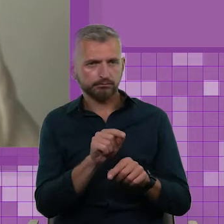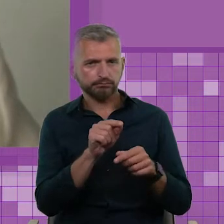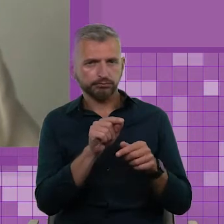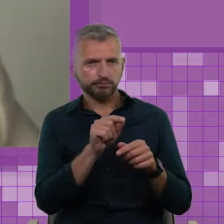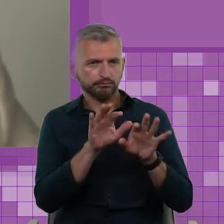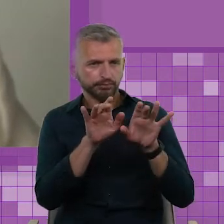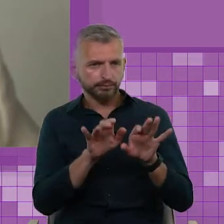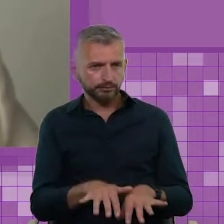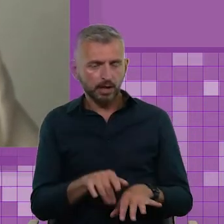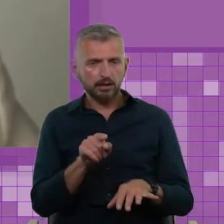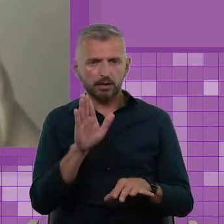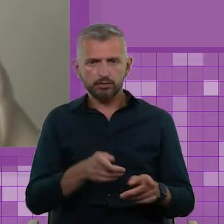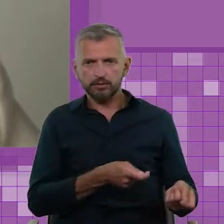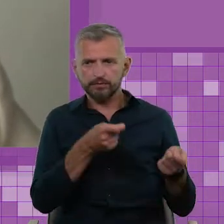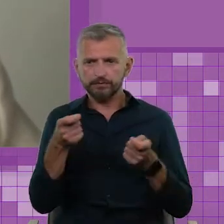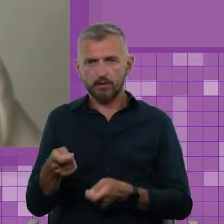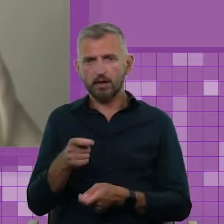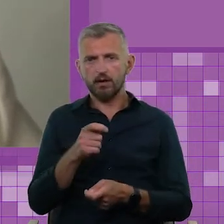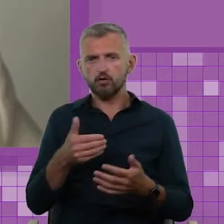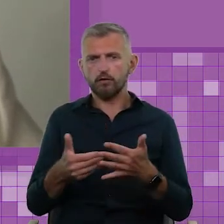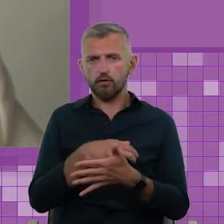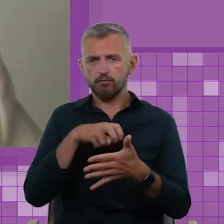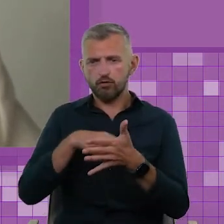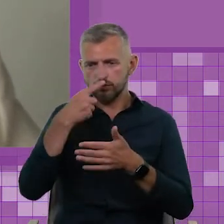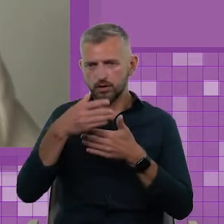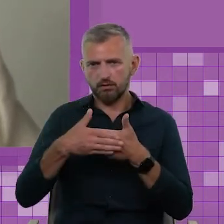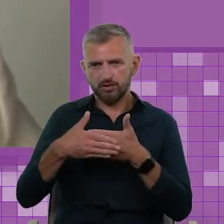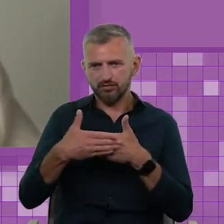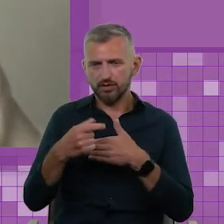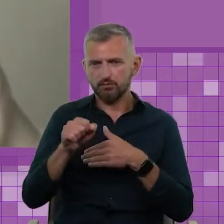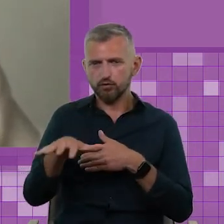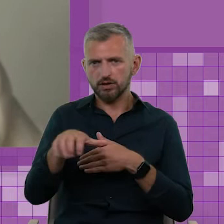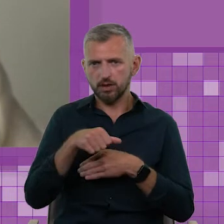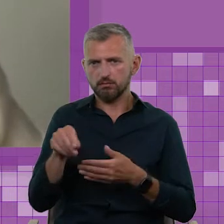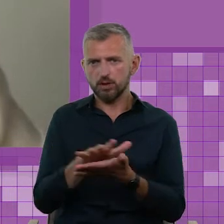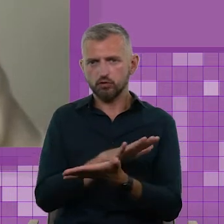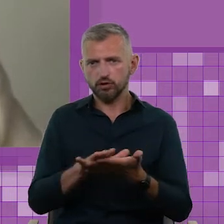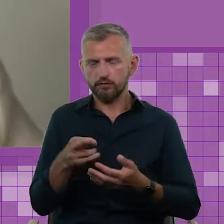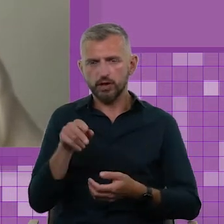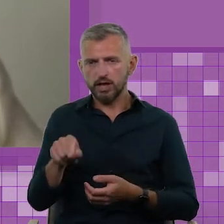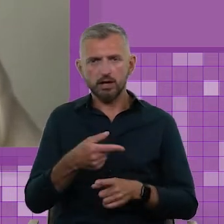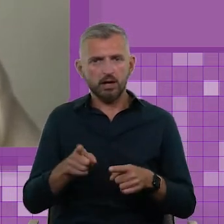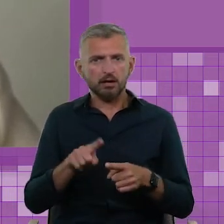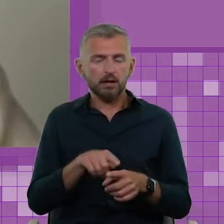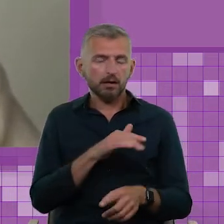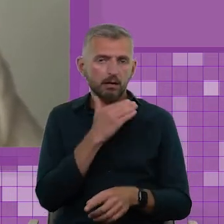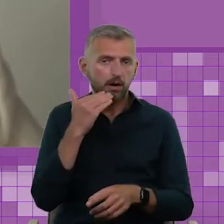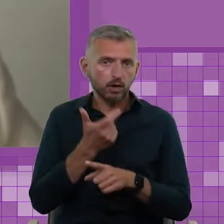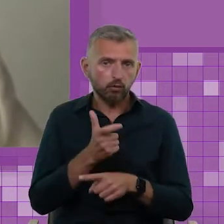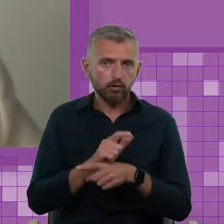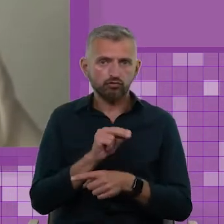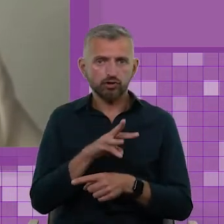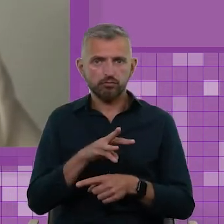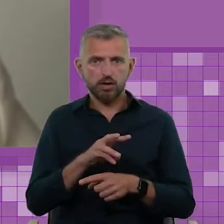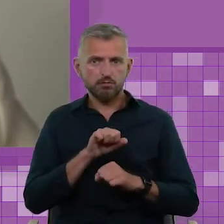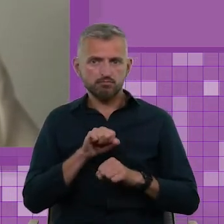їй доставлено на відділення нової пошти найближче, вона зможе це забрати абсолютно безкоштовно для неї. Тобто це набагато більше, ніж бронеплити,